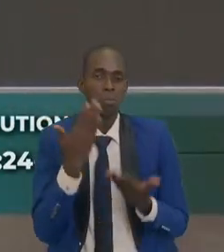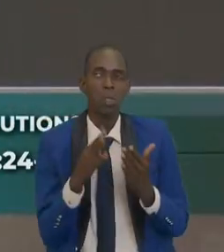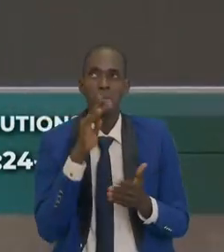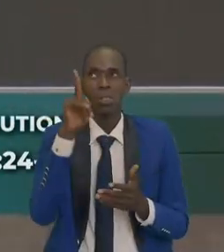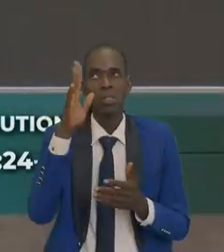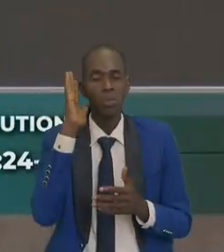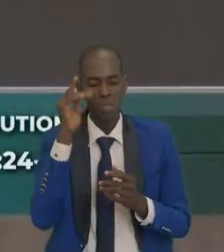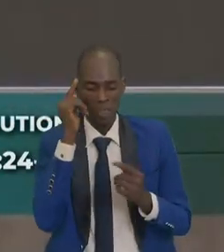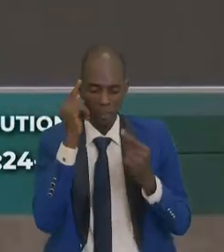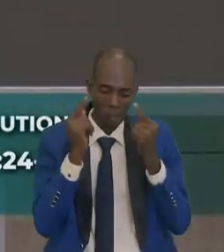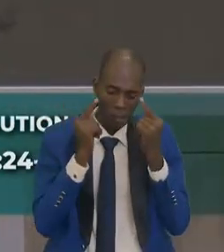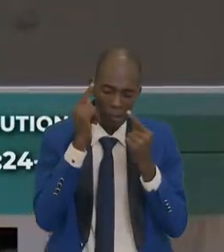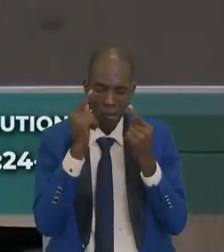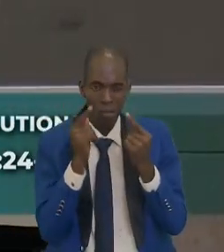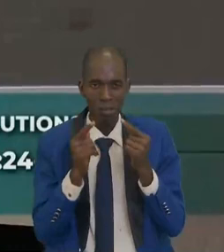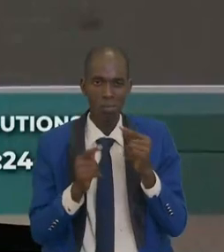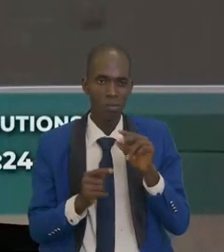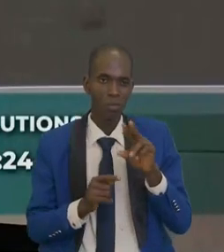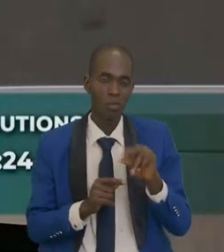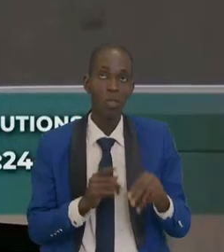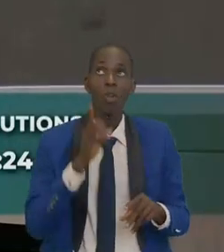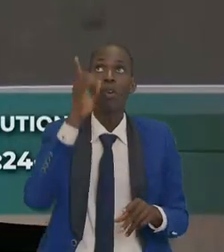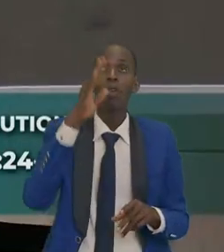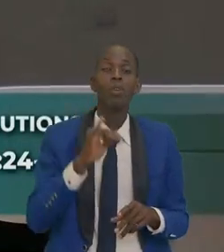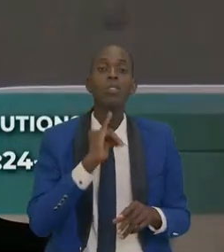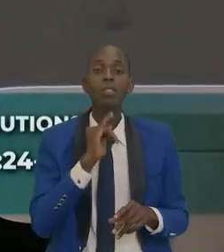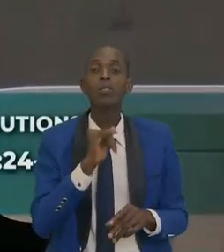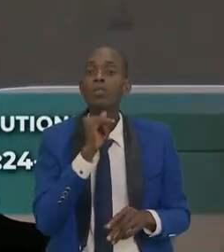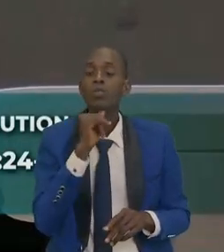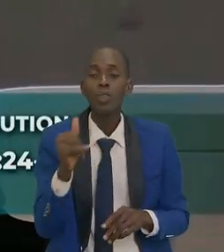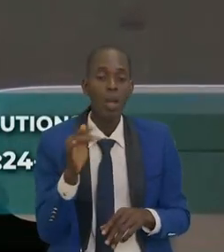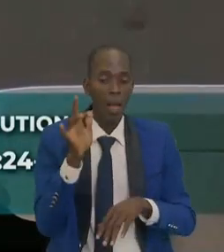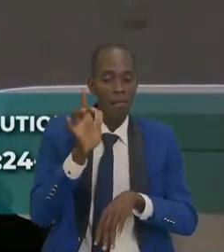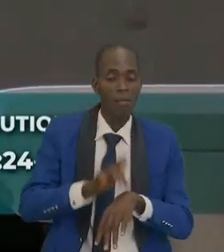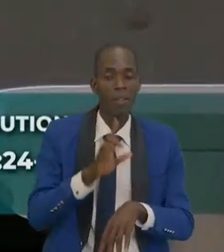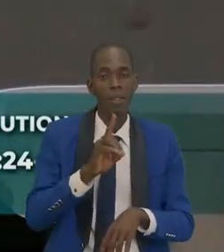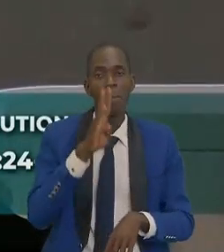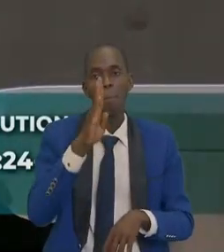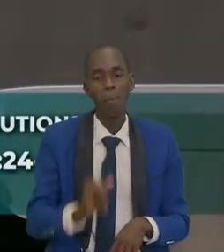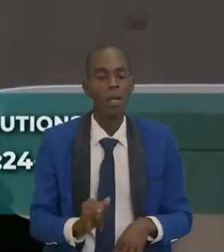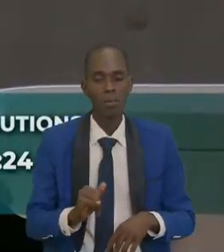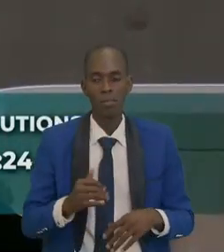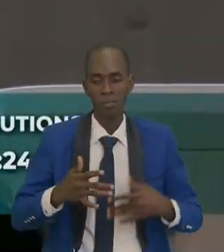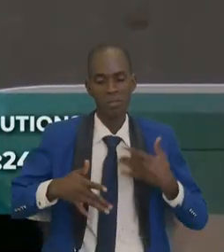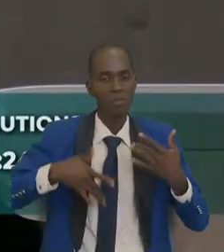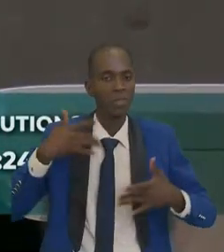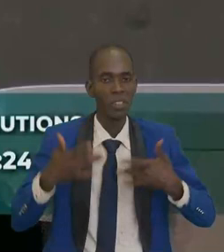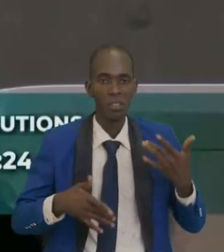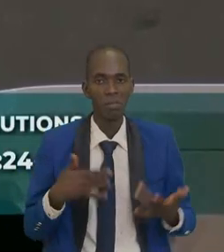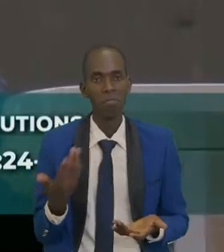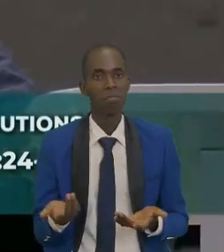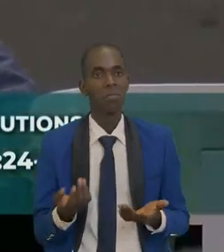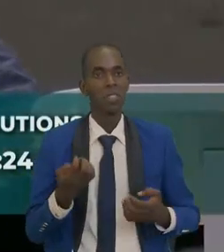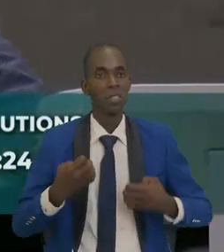Dieu n'est pas affecté par les émotions de joie ou de tristesse.